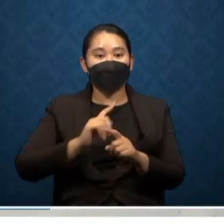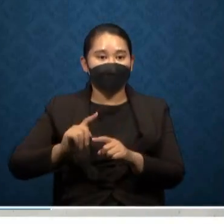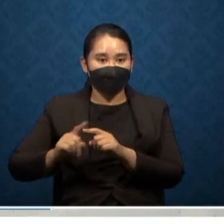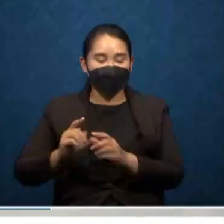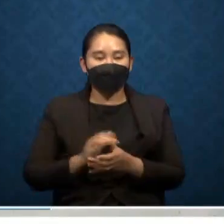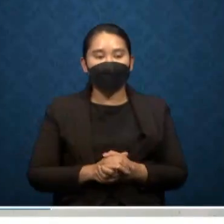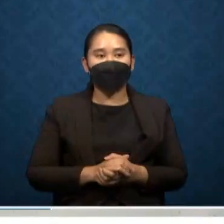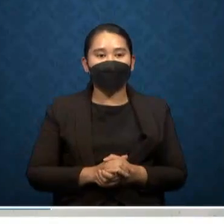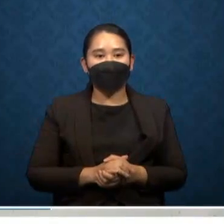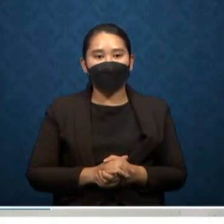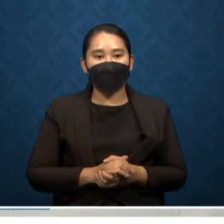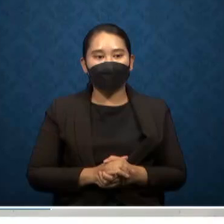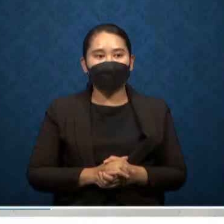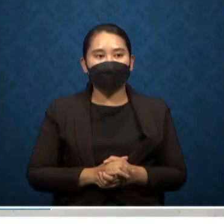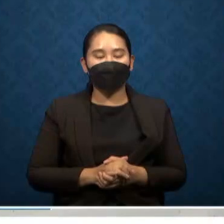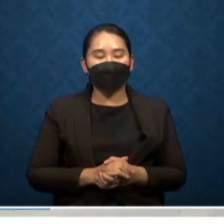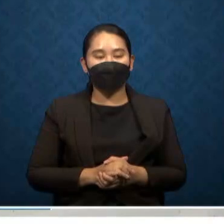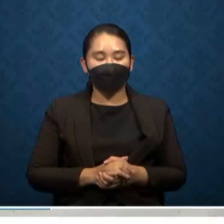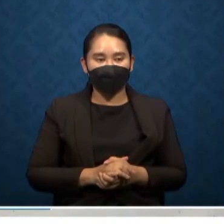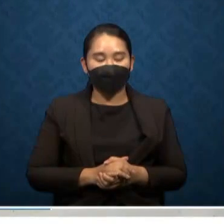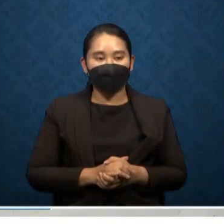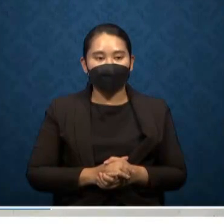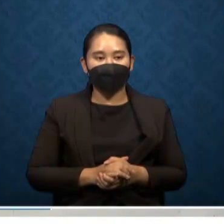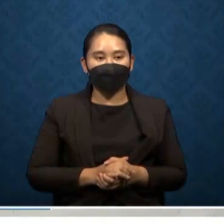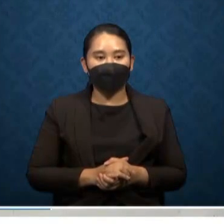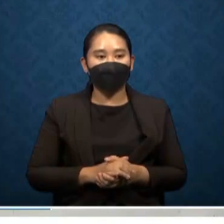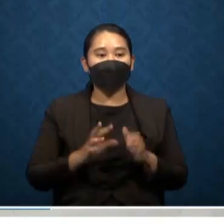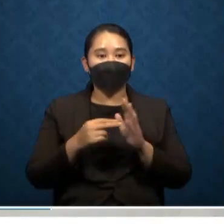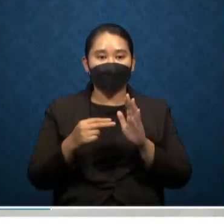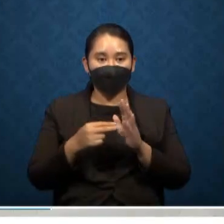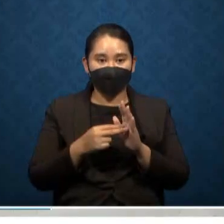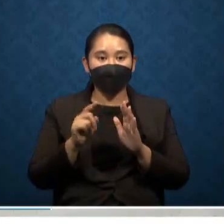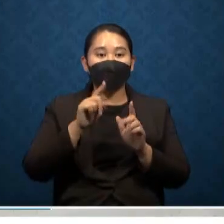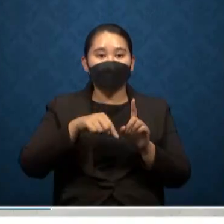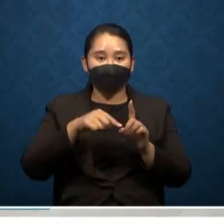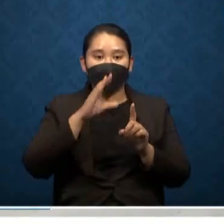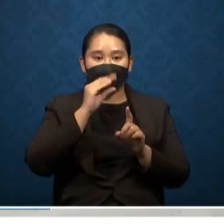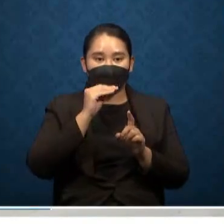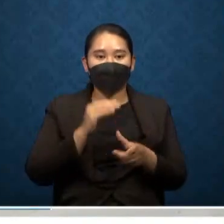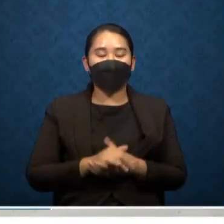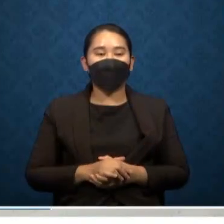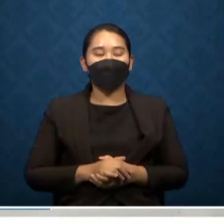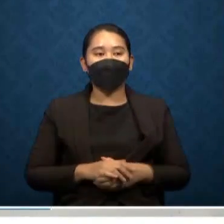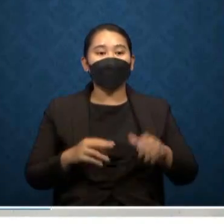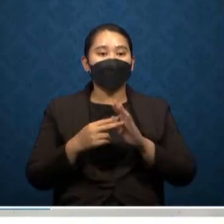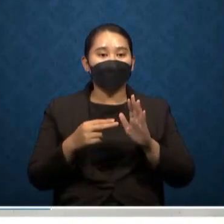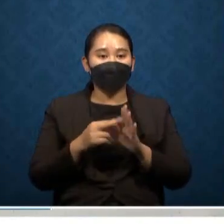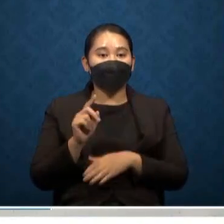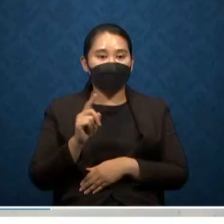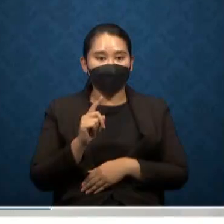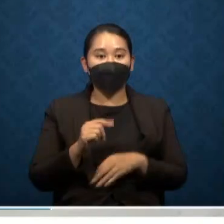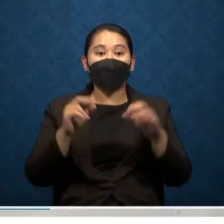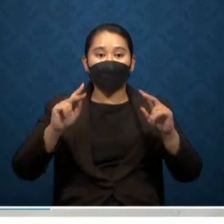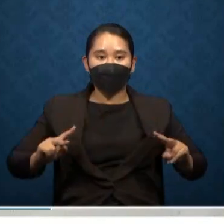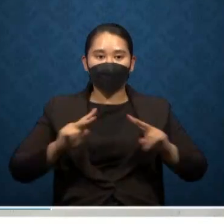ไปนะครับหรือที่เรียกว่าเป็นเควซายphysical policy นะครับในเรื่องนี้ก็เป็นสิ่งที่ทางกระทรว